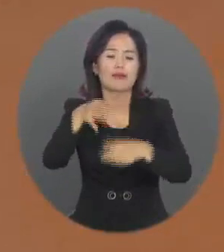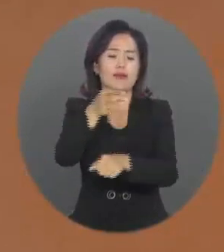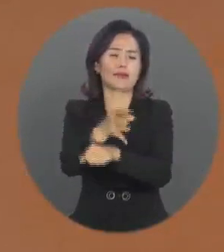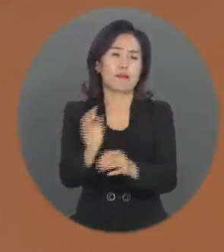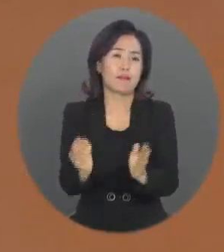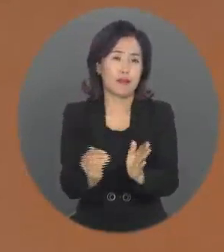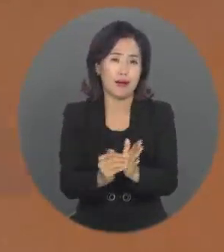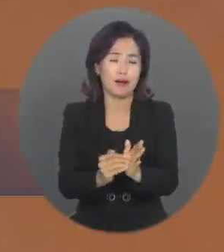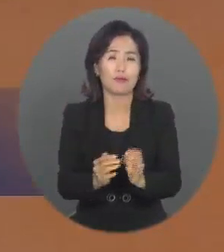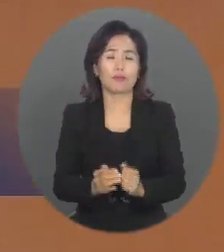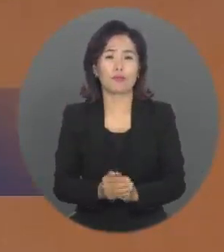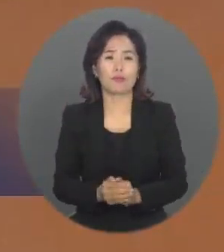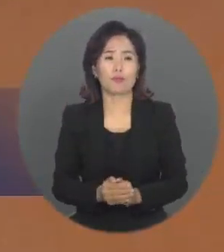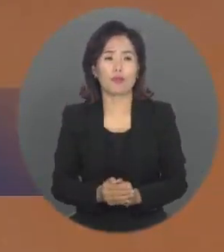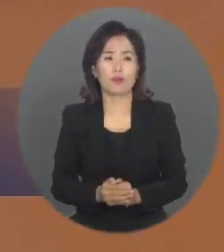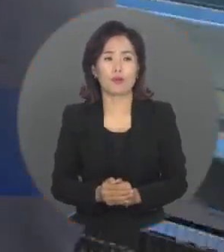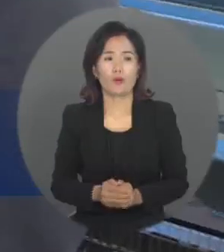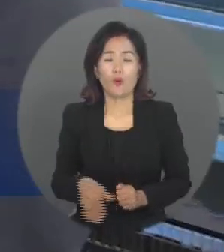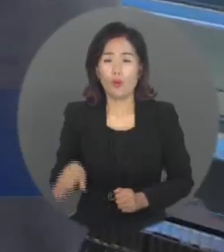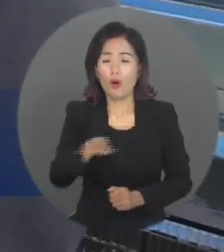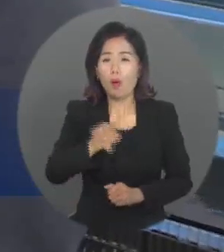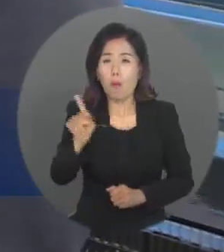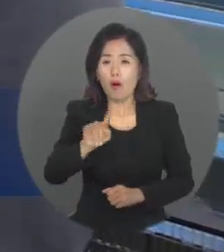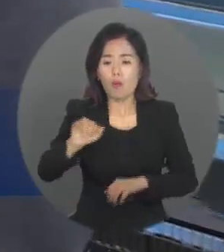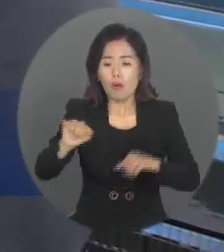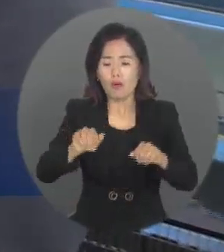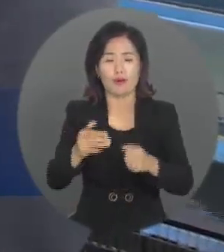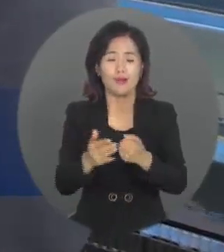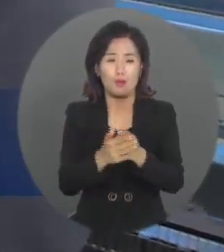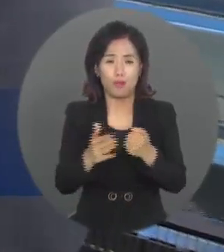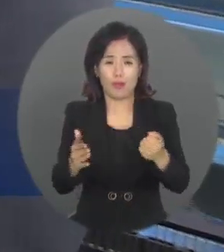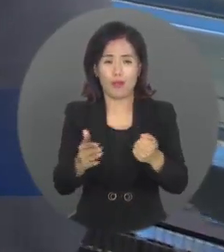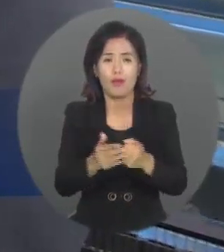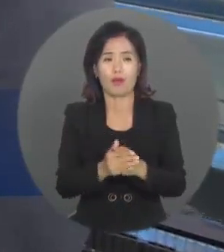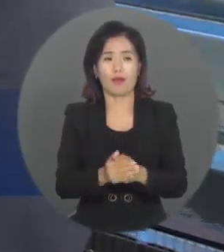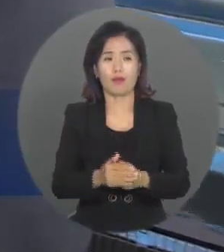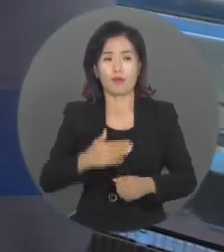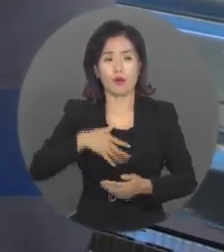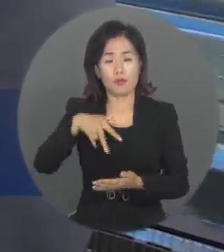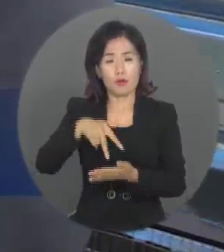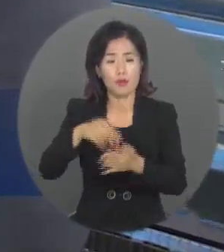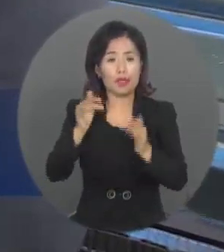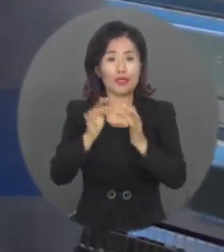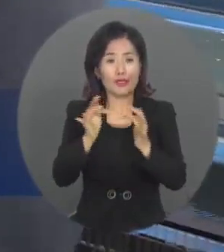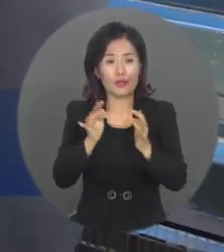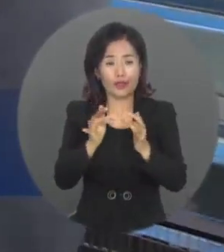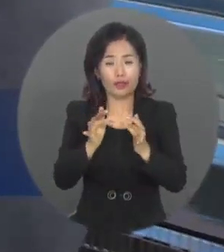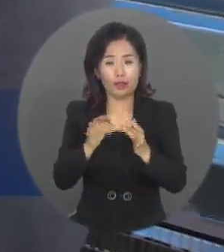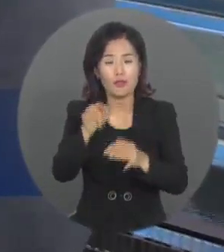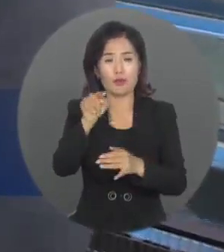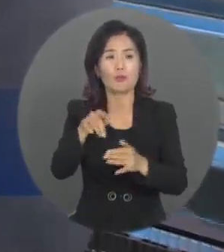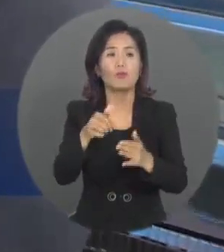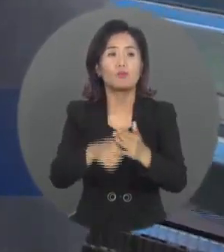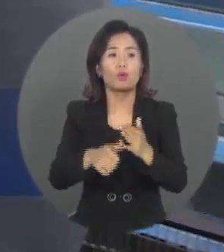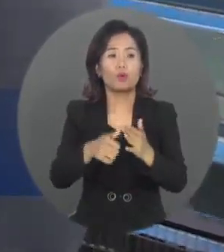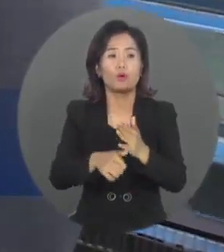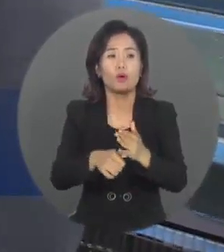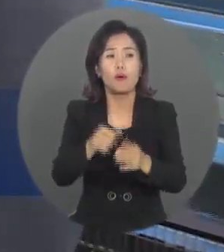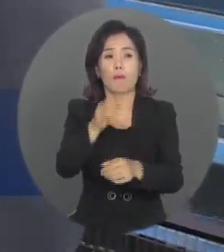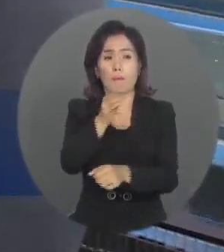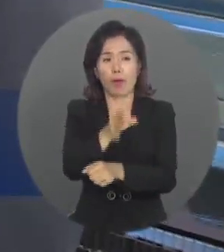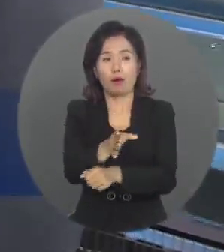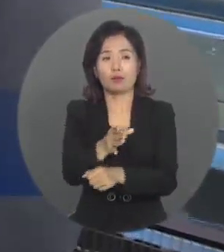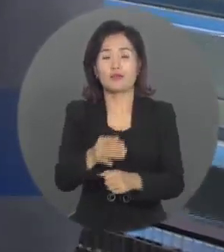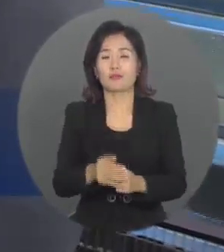들였습니다. 저희가 이제 뭐라도 해야 되니까 제 입장에서는 저 인터넷에서 이제 이런 제품을 팔더라고요.